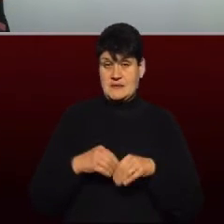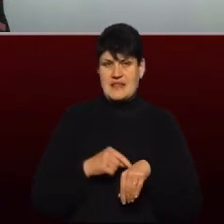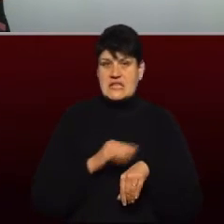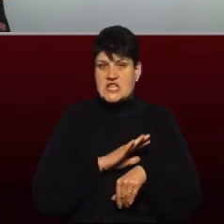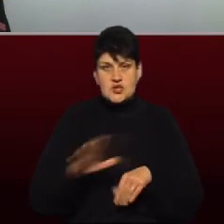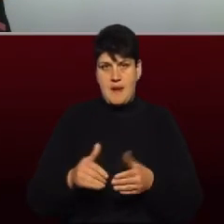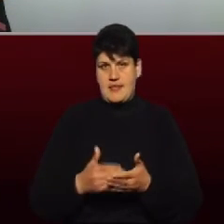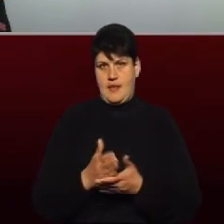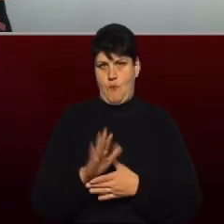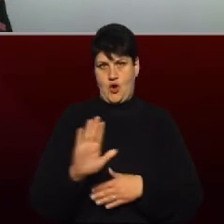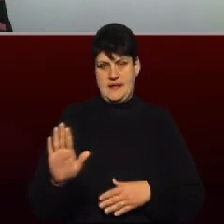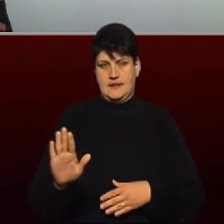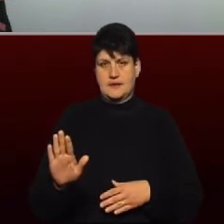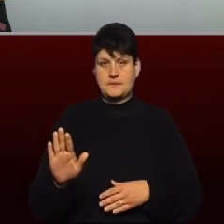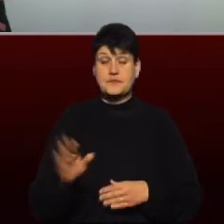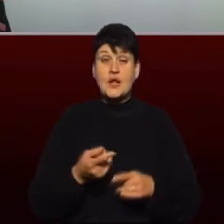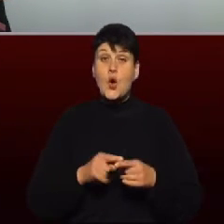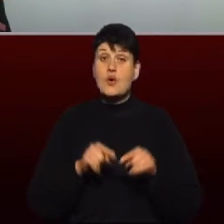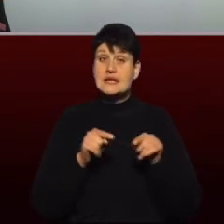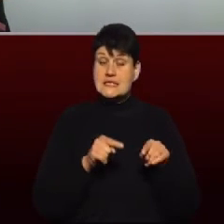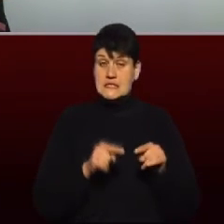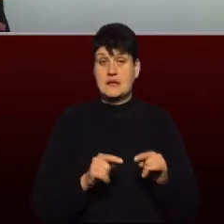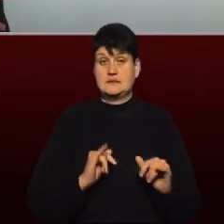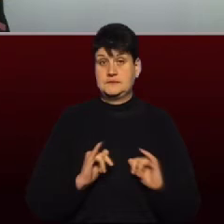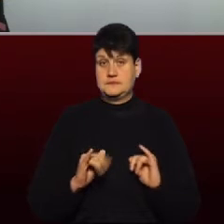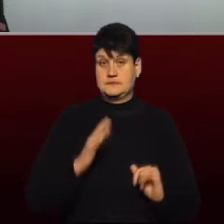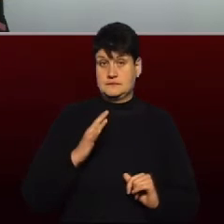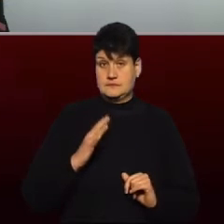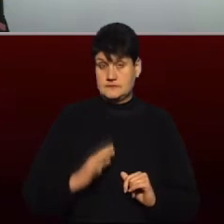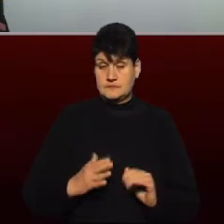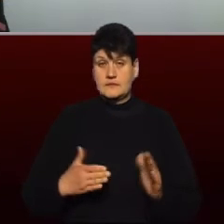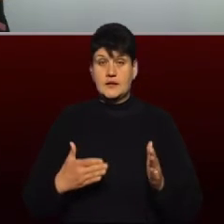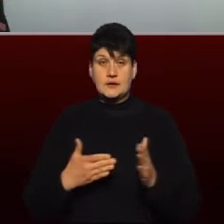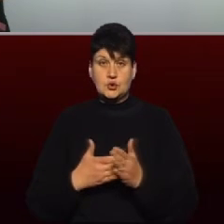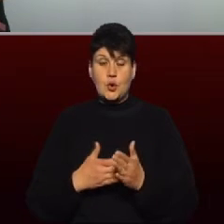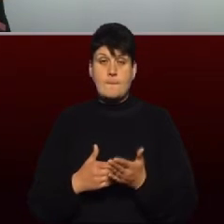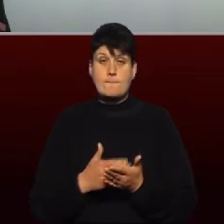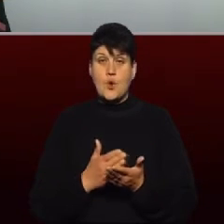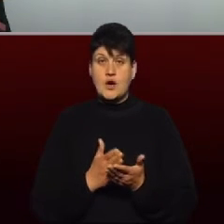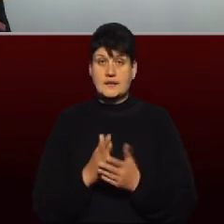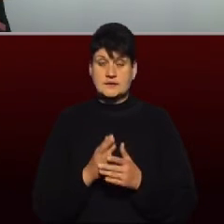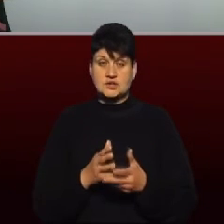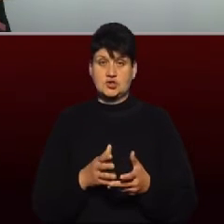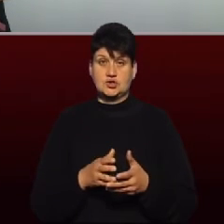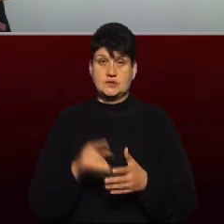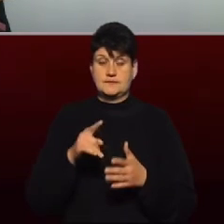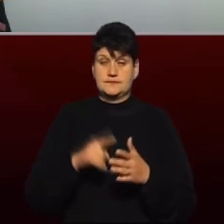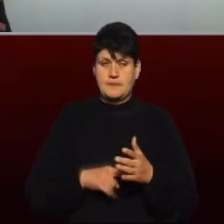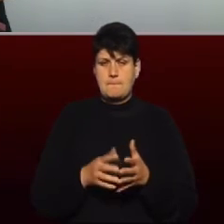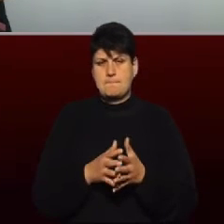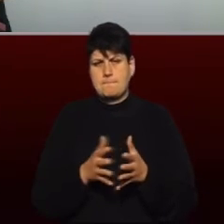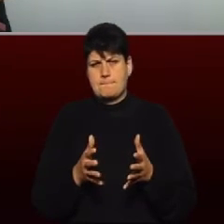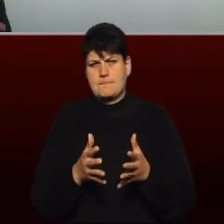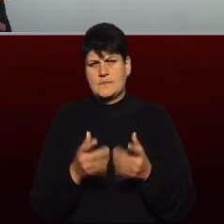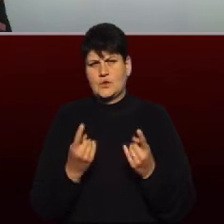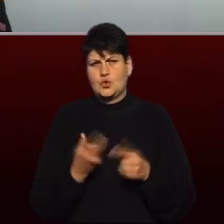відповідно, оця толерантність до політичних переконань, вона в нас дуже і дуже низька, але